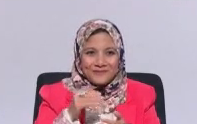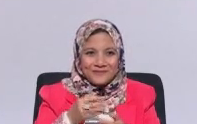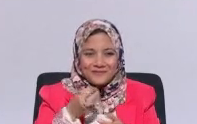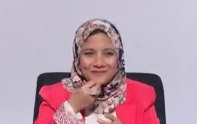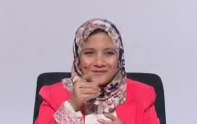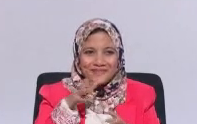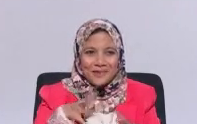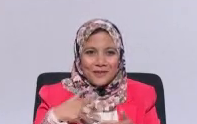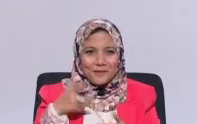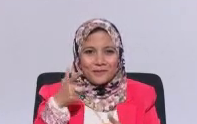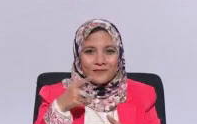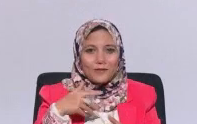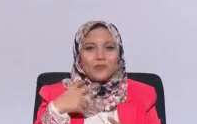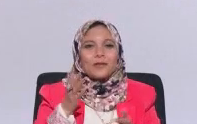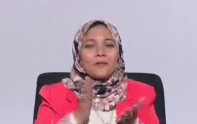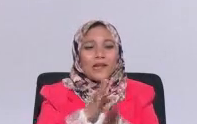انت مؤذي قوي يا اخي.